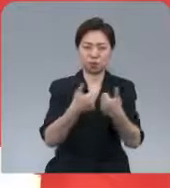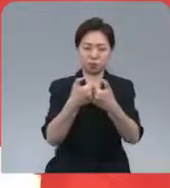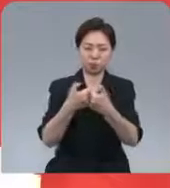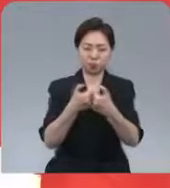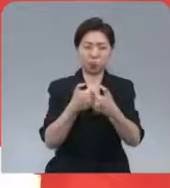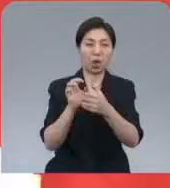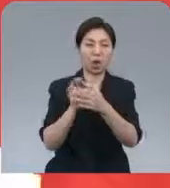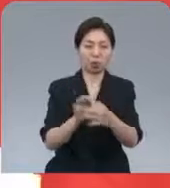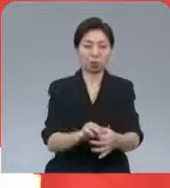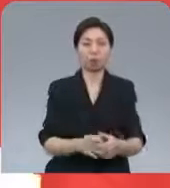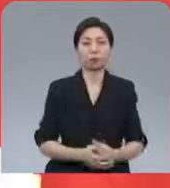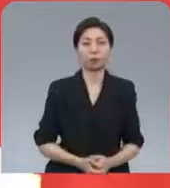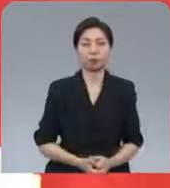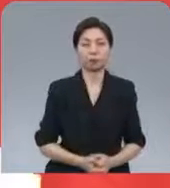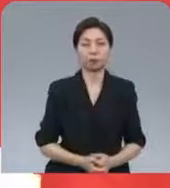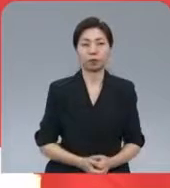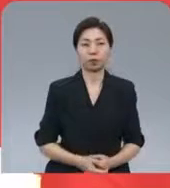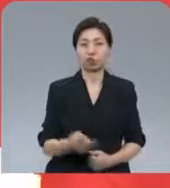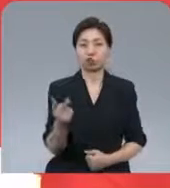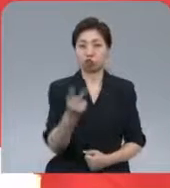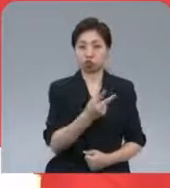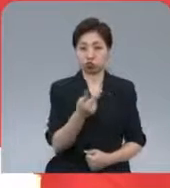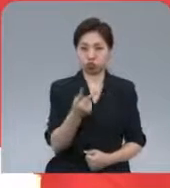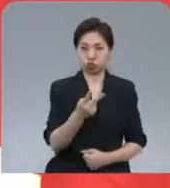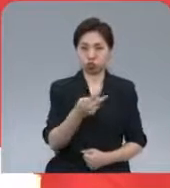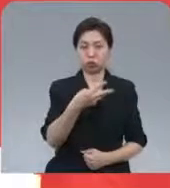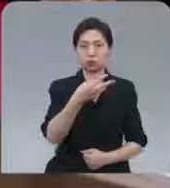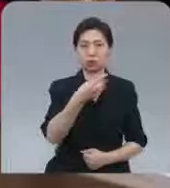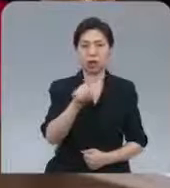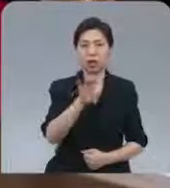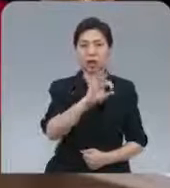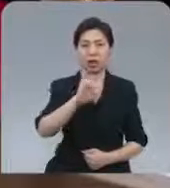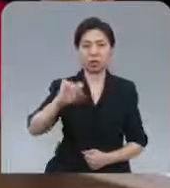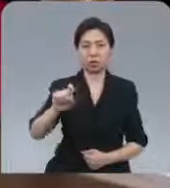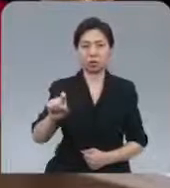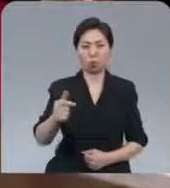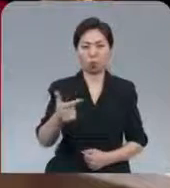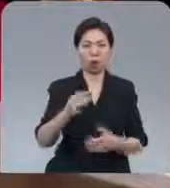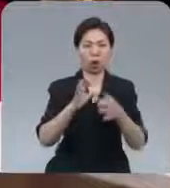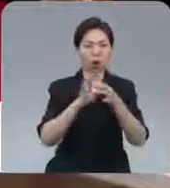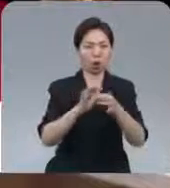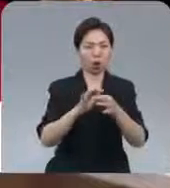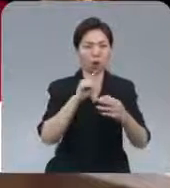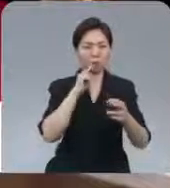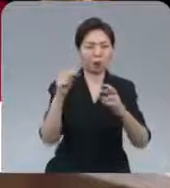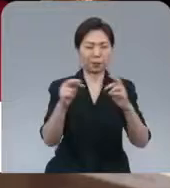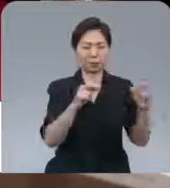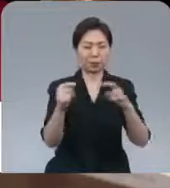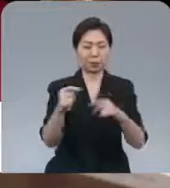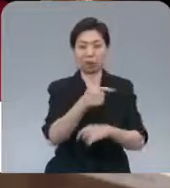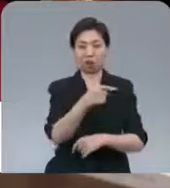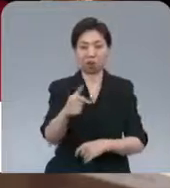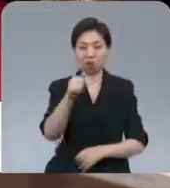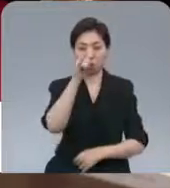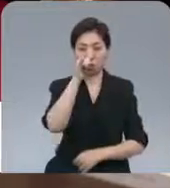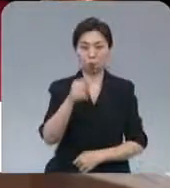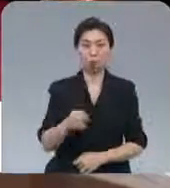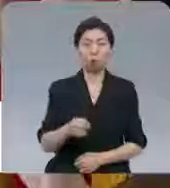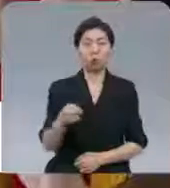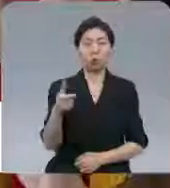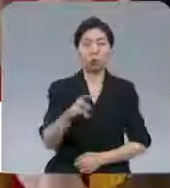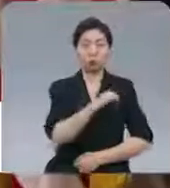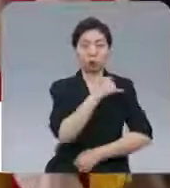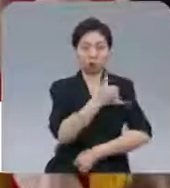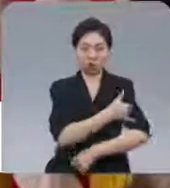видеоконференции двусторонние отношения мировые и региональные проблемы включая ситуацию с северной кореи участники саммита